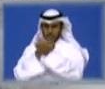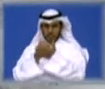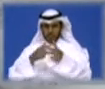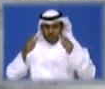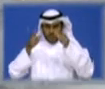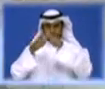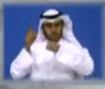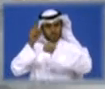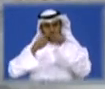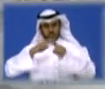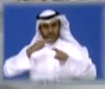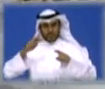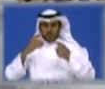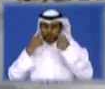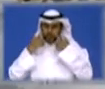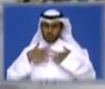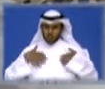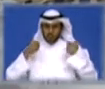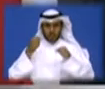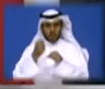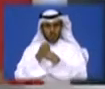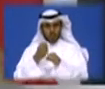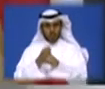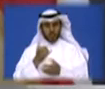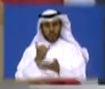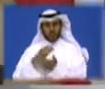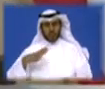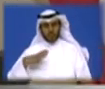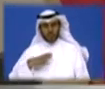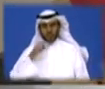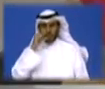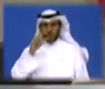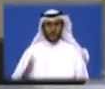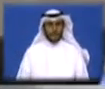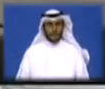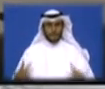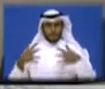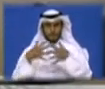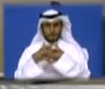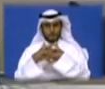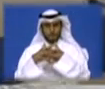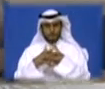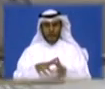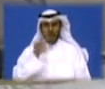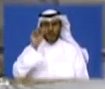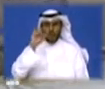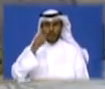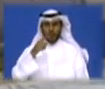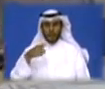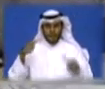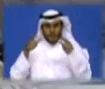صاحب السمو الامير حفظه الله ورعاه من فخامه الرئيس دكتور اكليل ضنين رئيس جمهوريه القمر المتحده